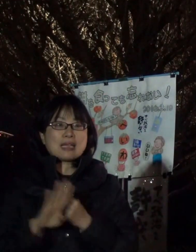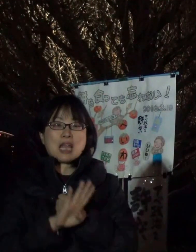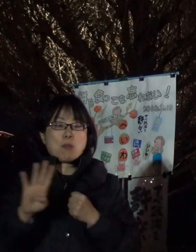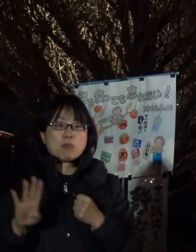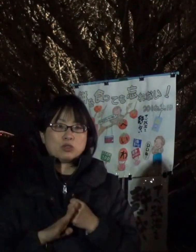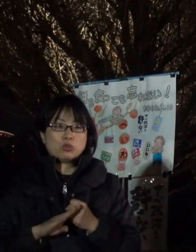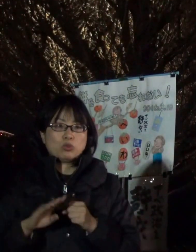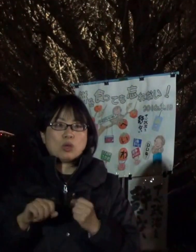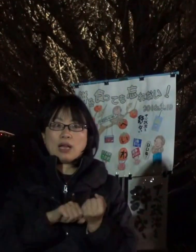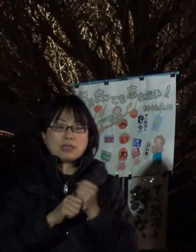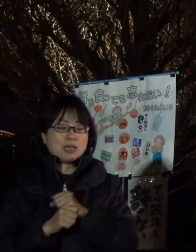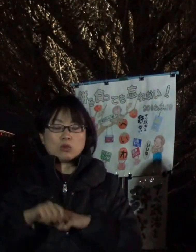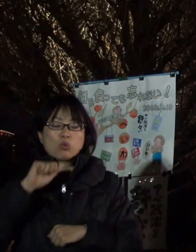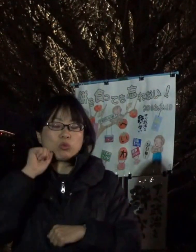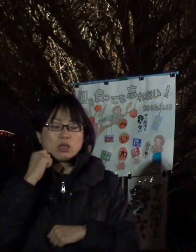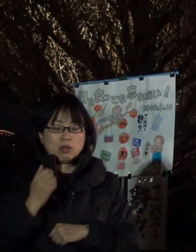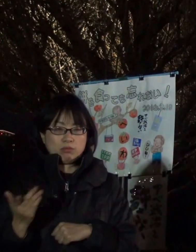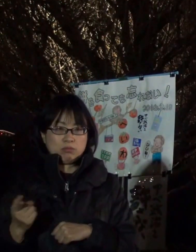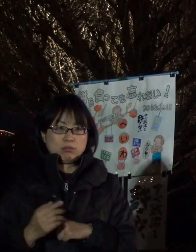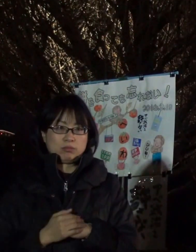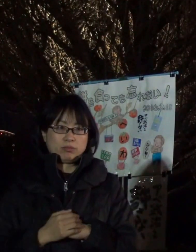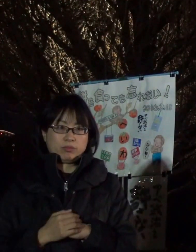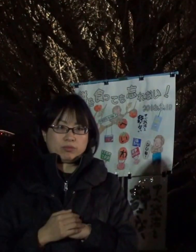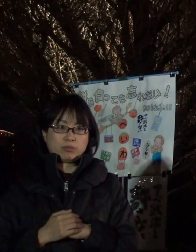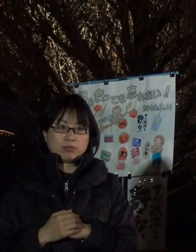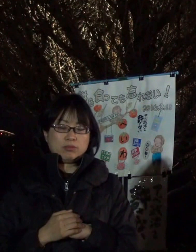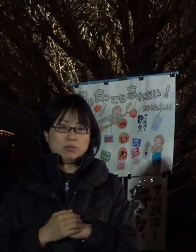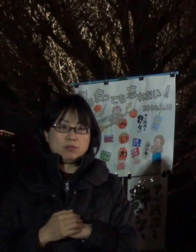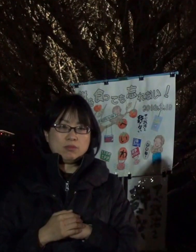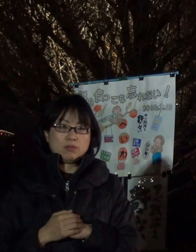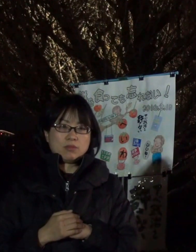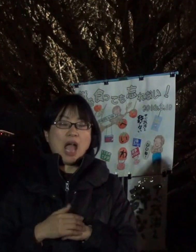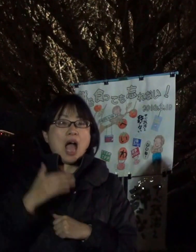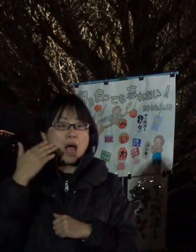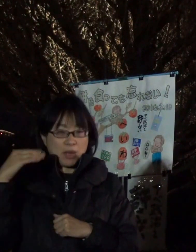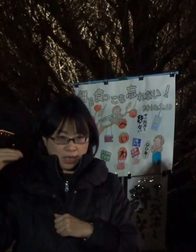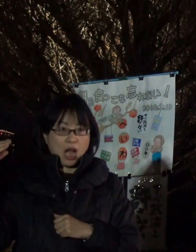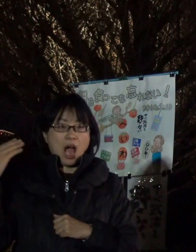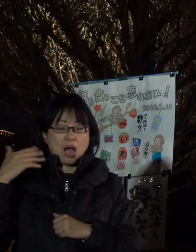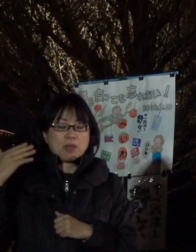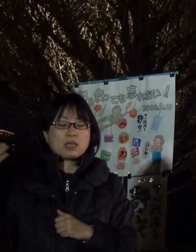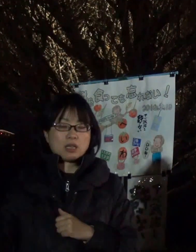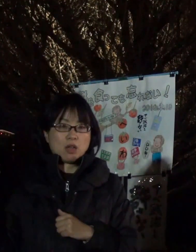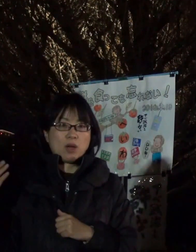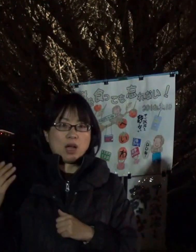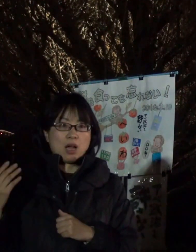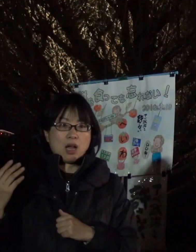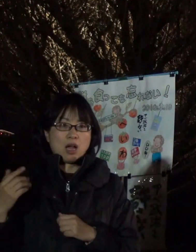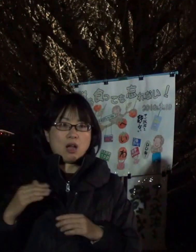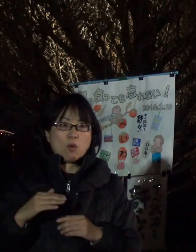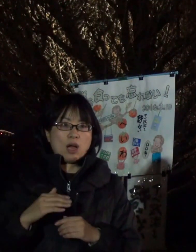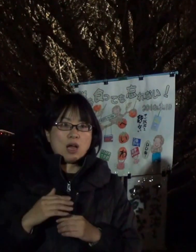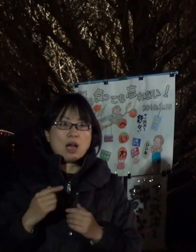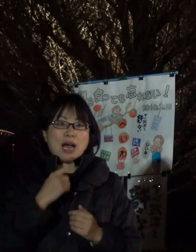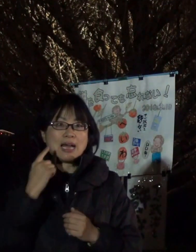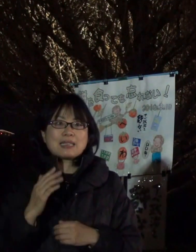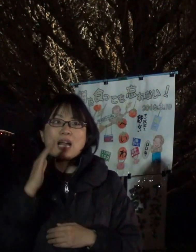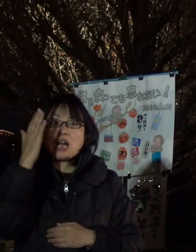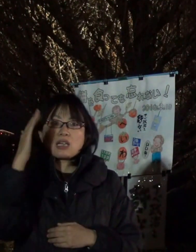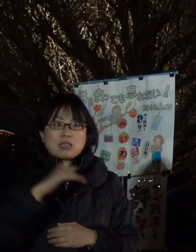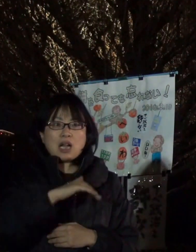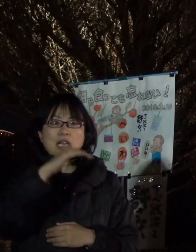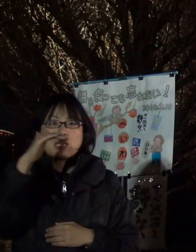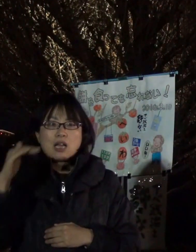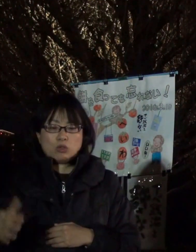日本列島のような地域にアメリカでは原発は設置できない。そうすると日本中の原発は全て廃炉にせざるを得